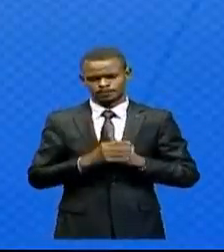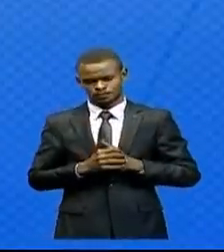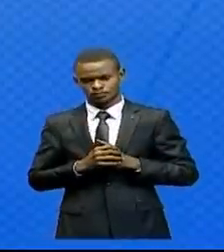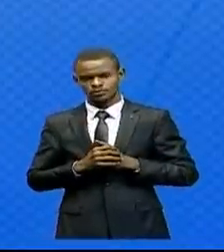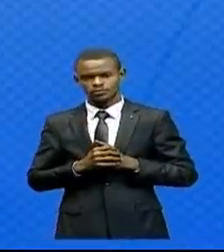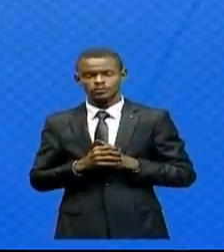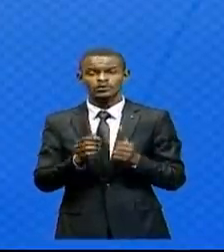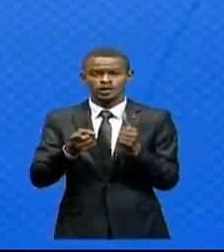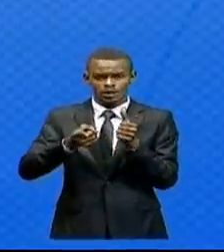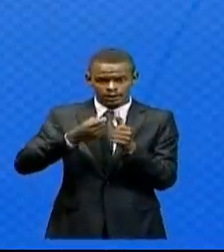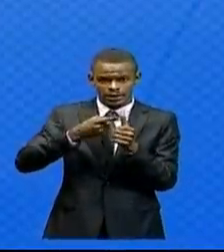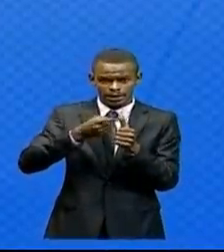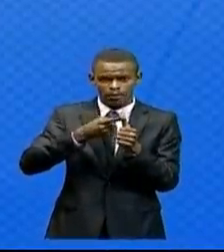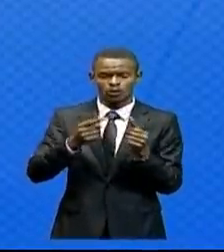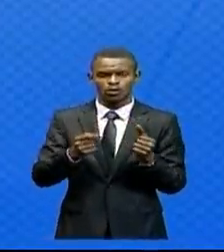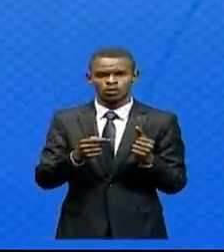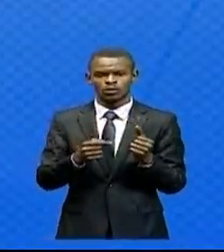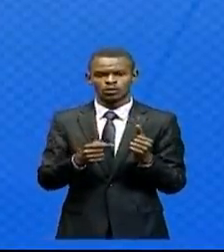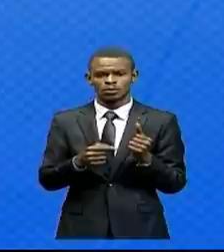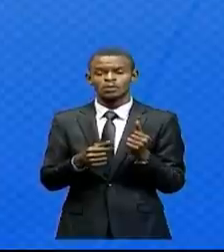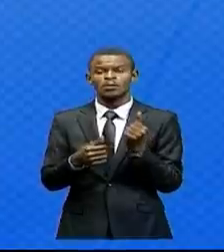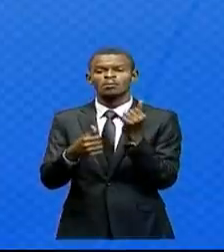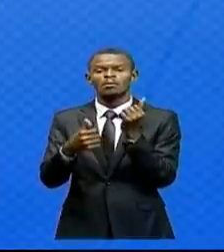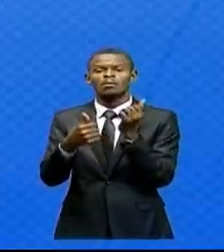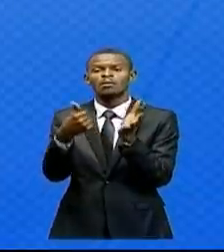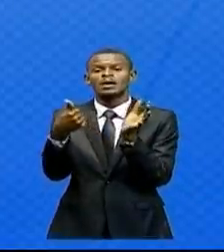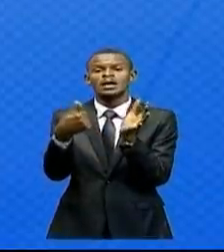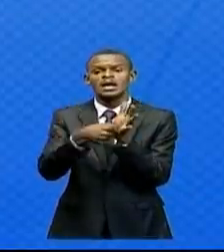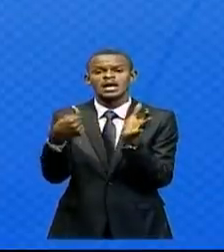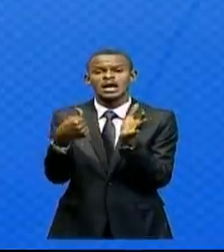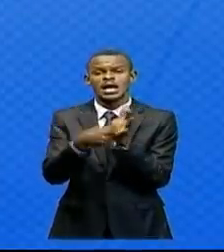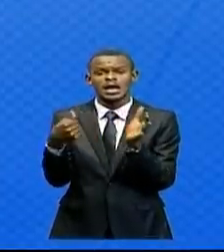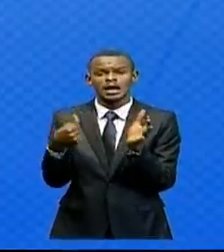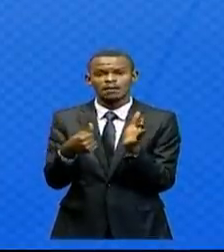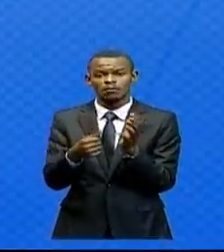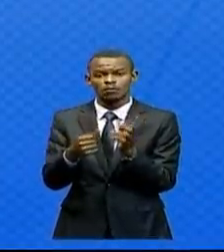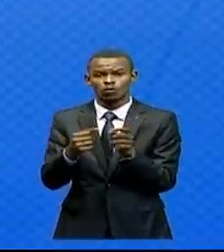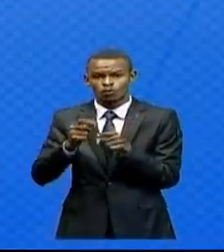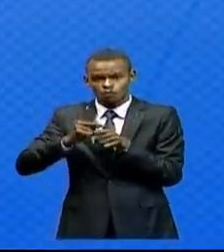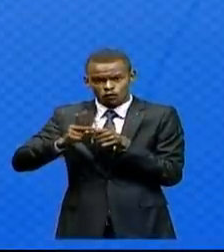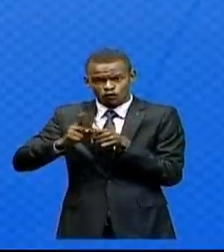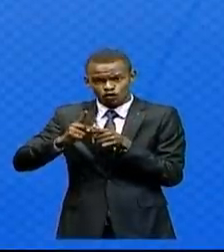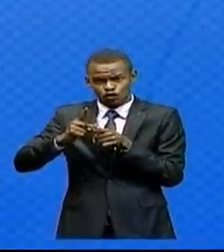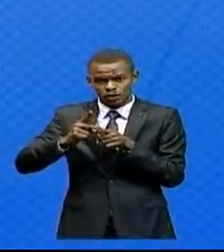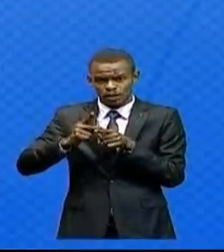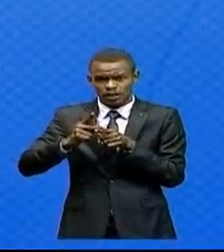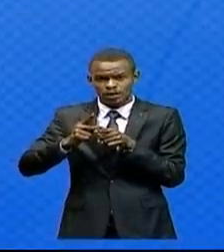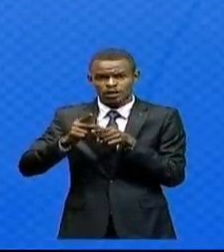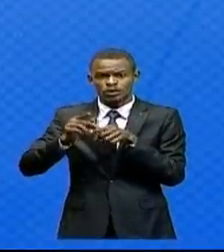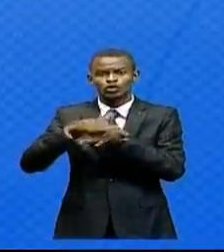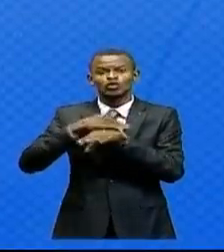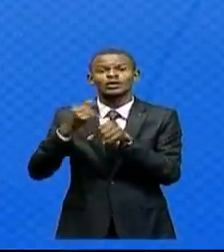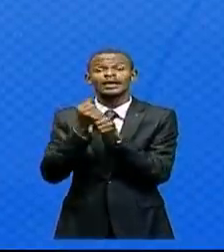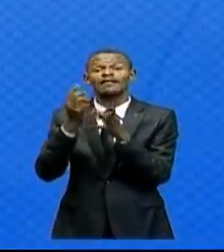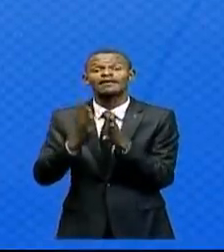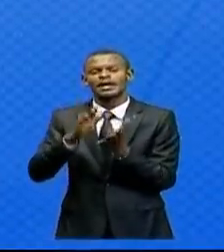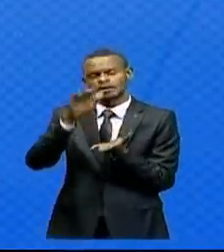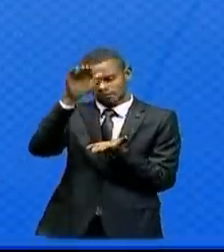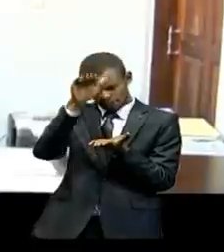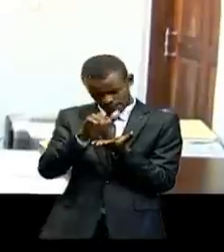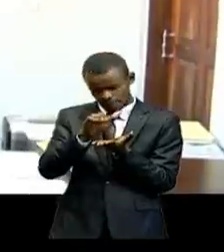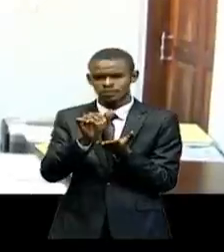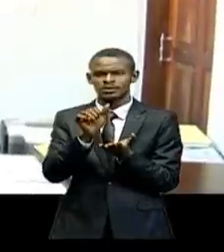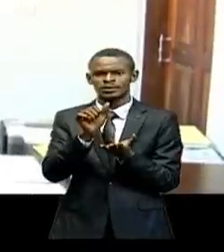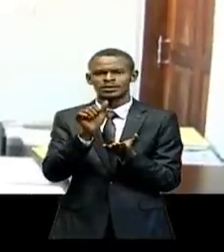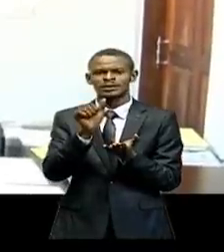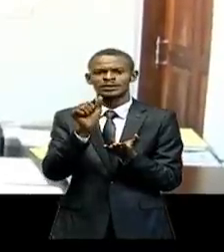Baisse du taux de l'impôt professionnel sur le revenu de 15% à 3% actuellement prélevé sur les